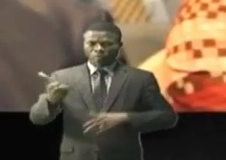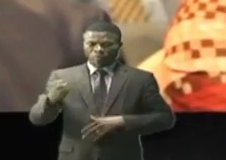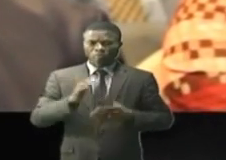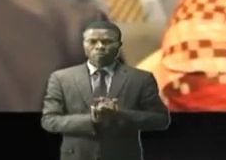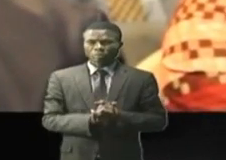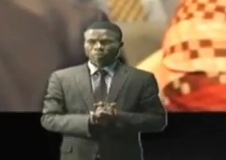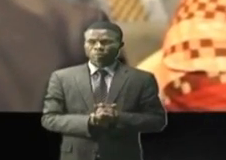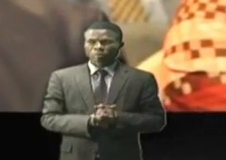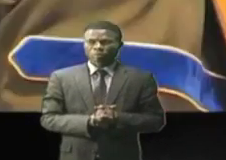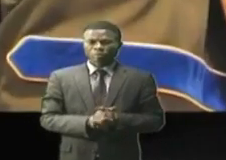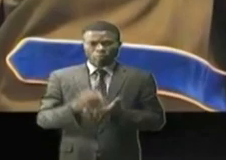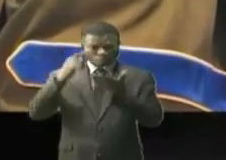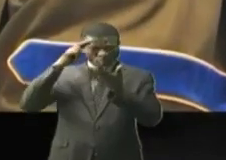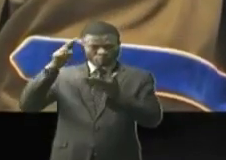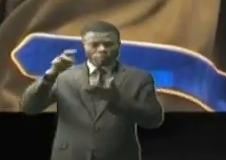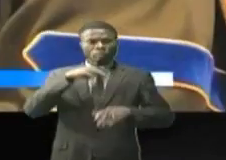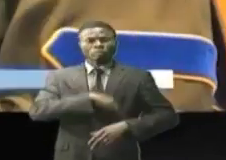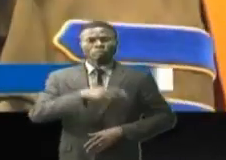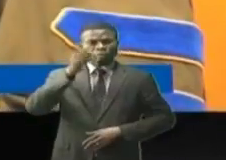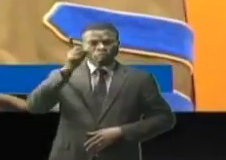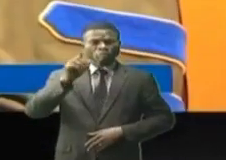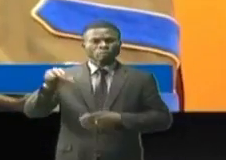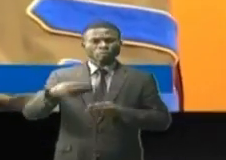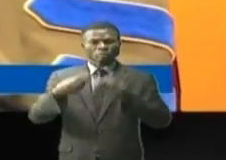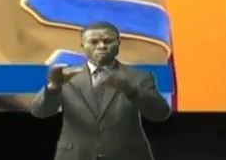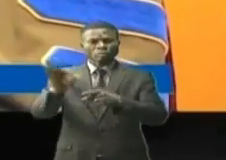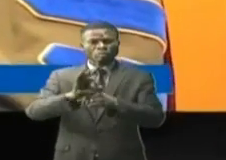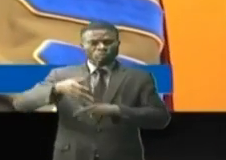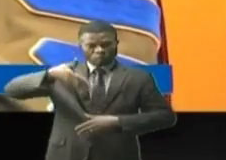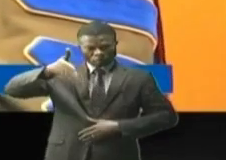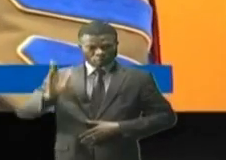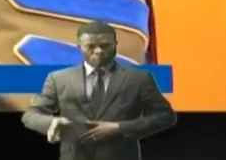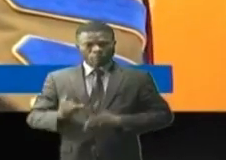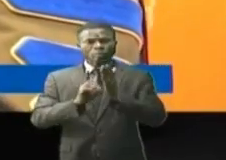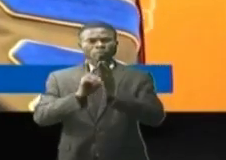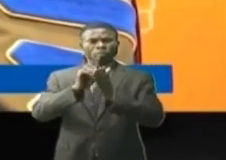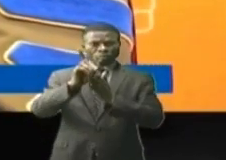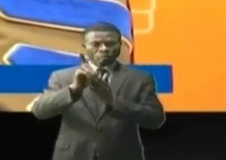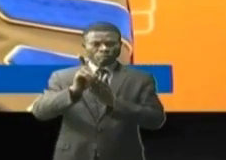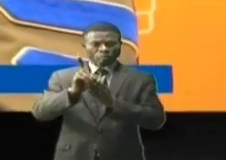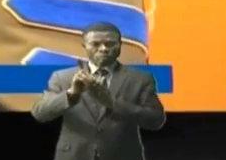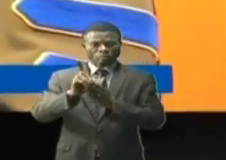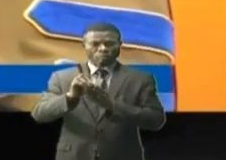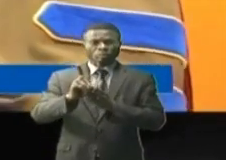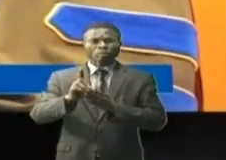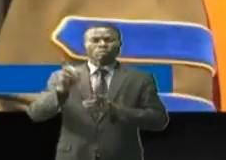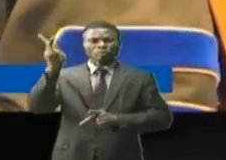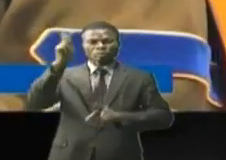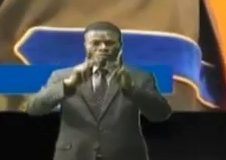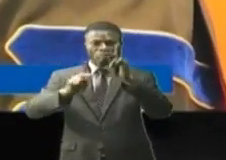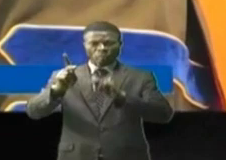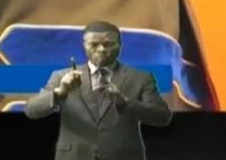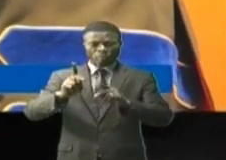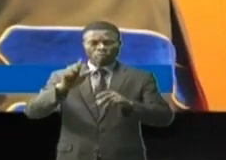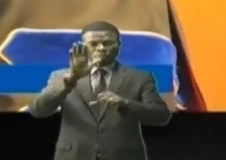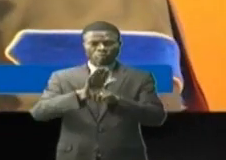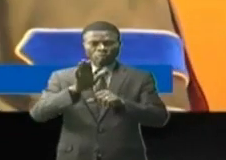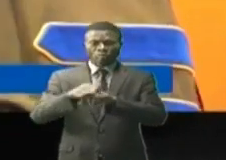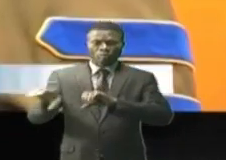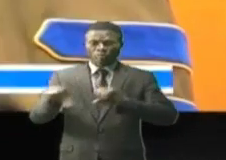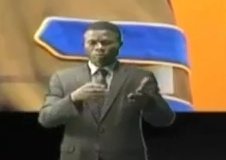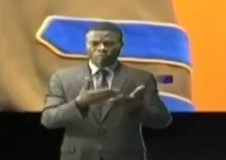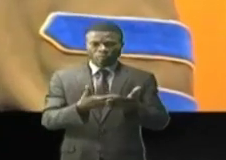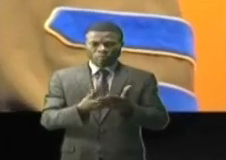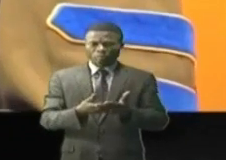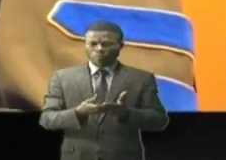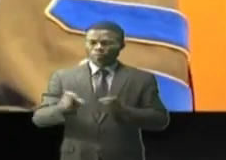Academia University a pour mission de former des experts et développer les élites en modèle intègre et actif dans